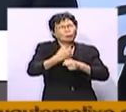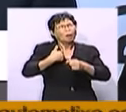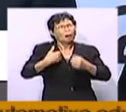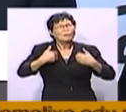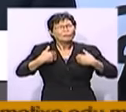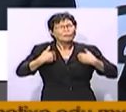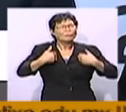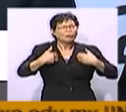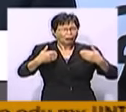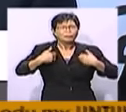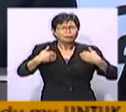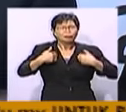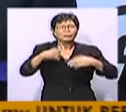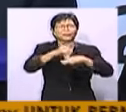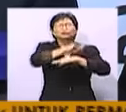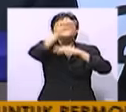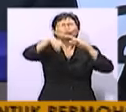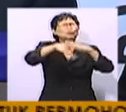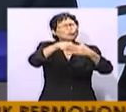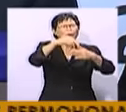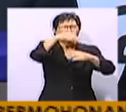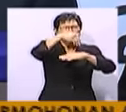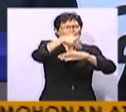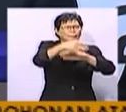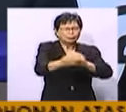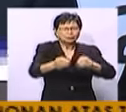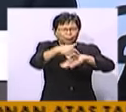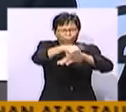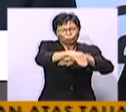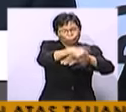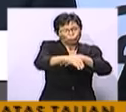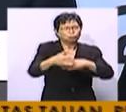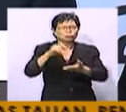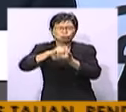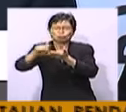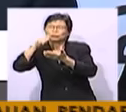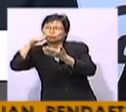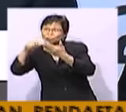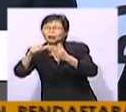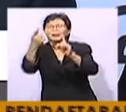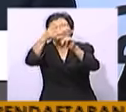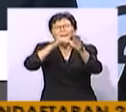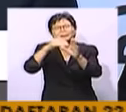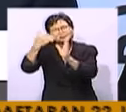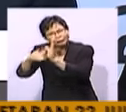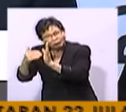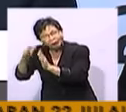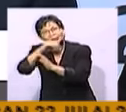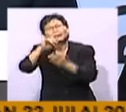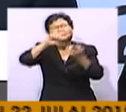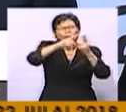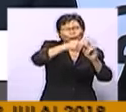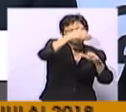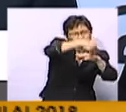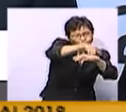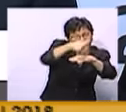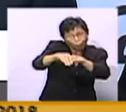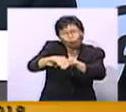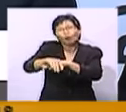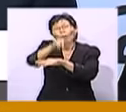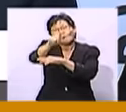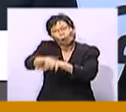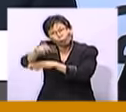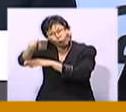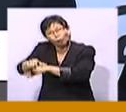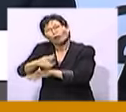mana-mana pejabat pos. Selain daripada menulis surat kepada saudara mara dan sahabat handai, orang ramai juga